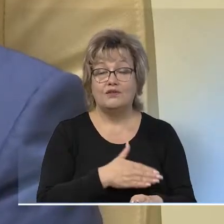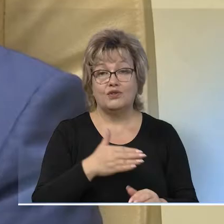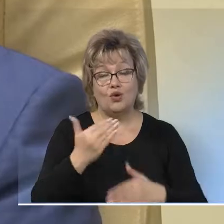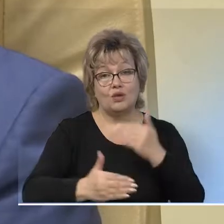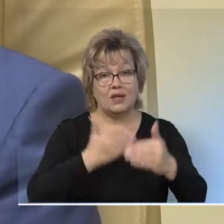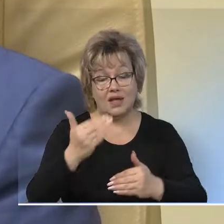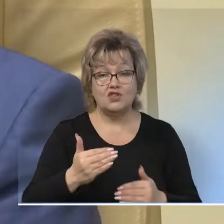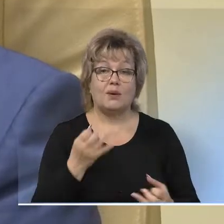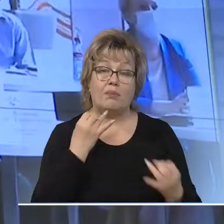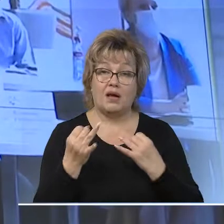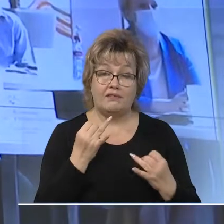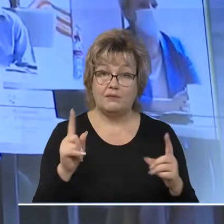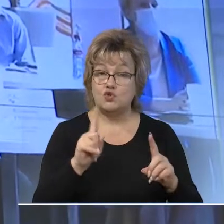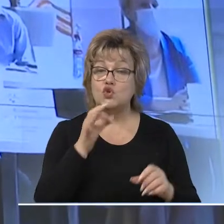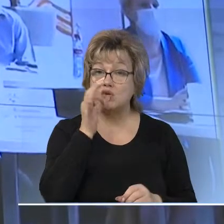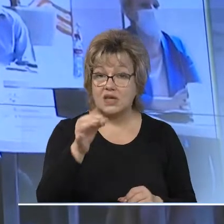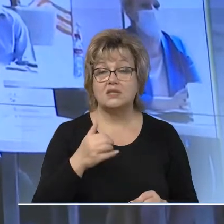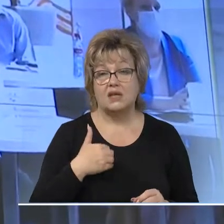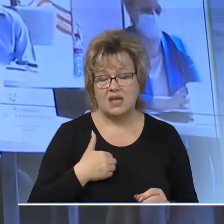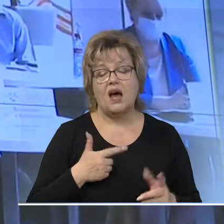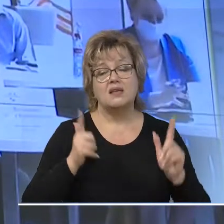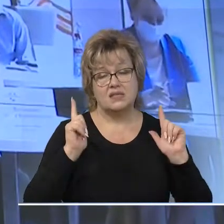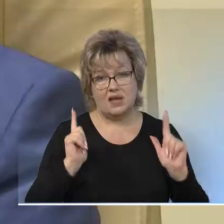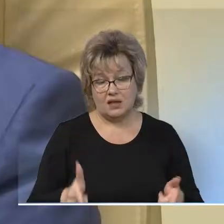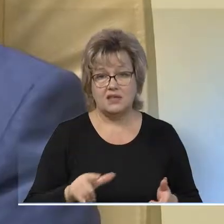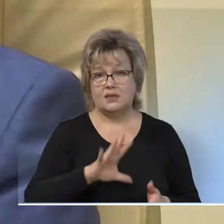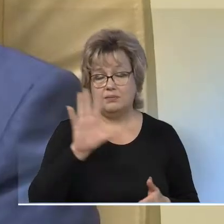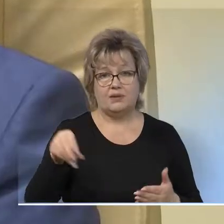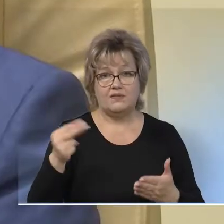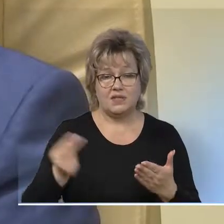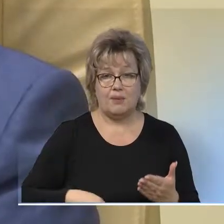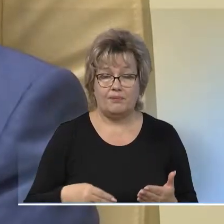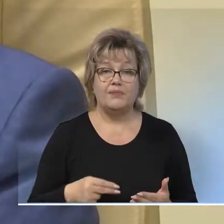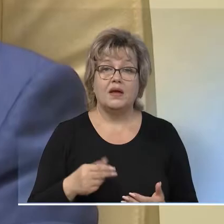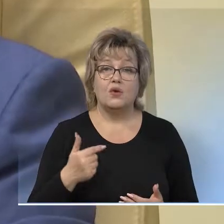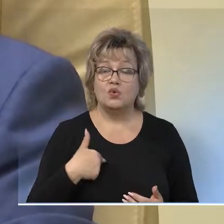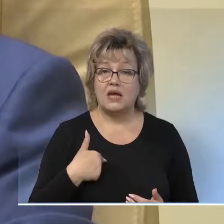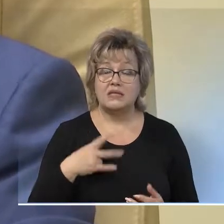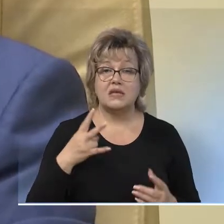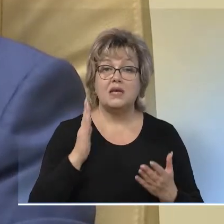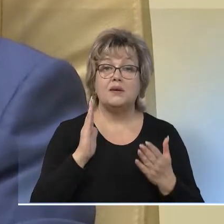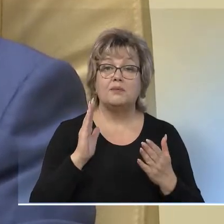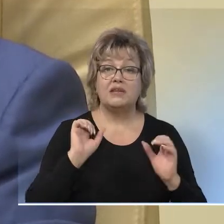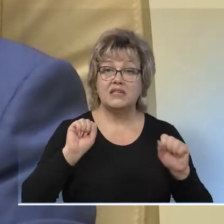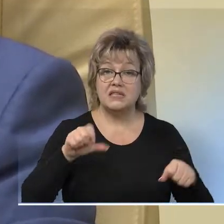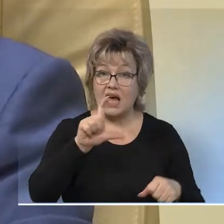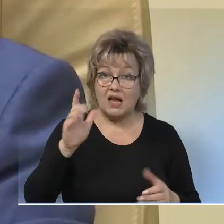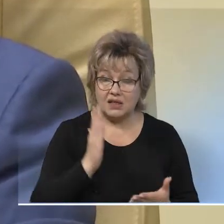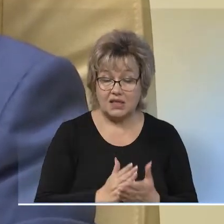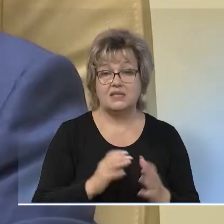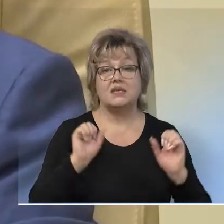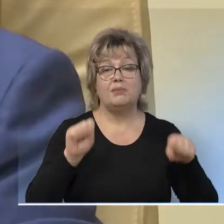на эту тему поговорим. Все, что сказано, подписываюсь подо всем. У нас и потенциал есть,